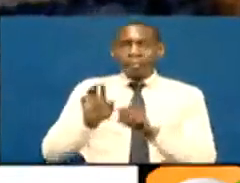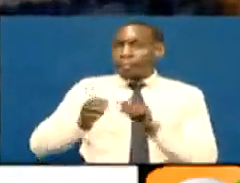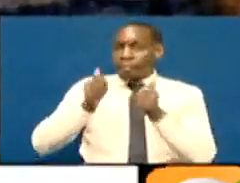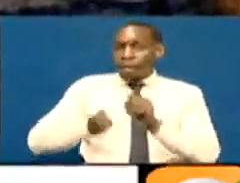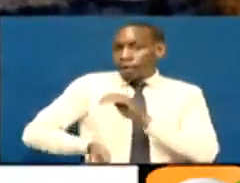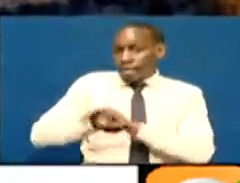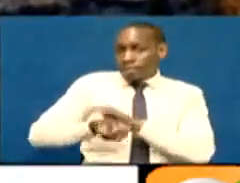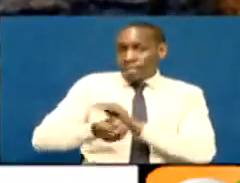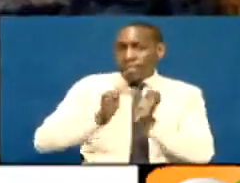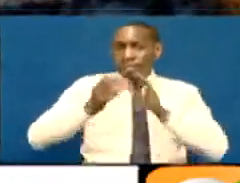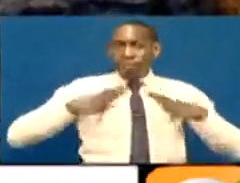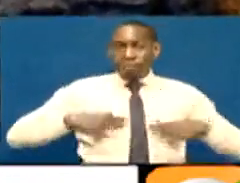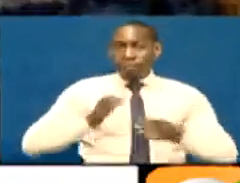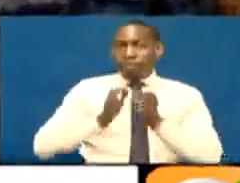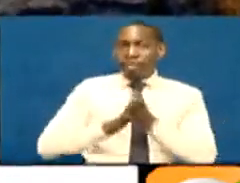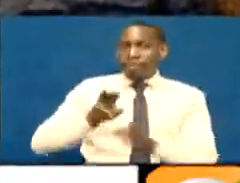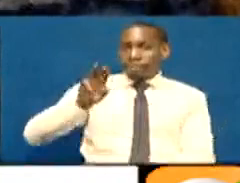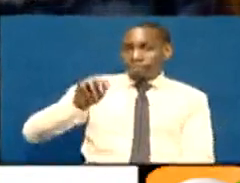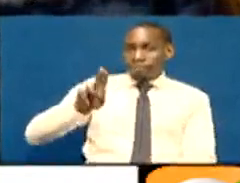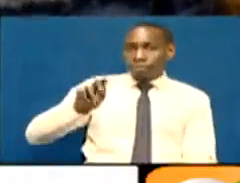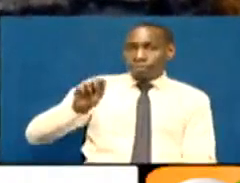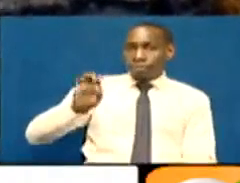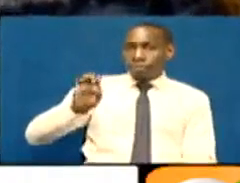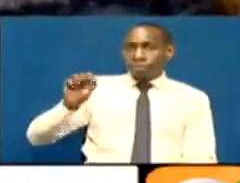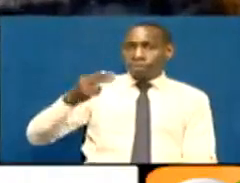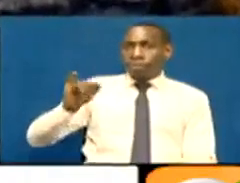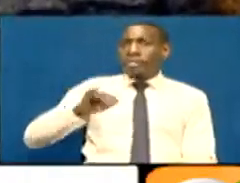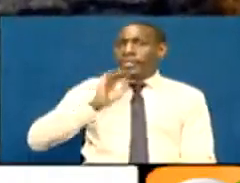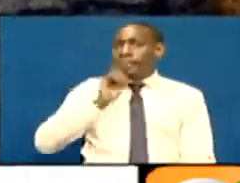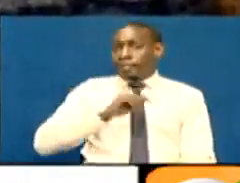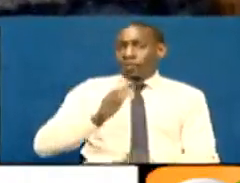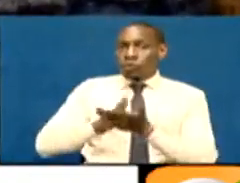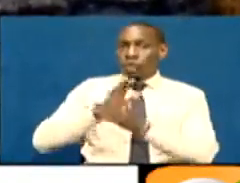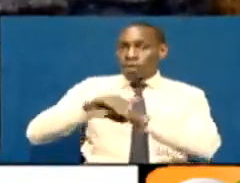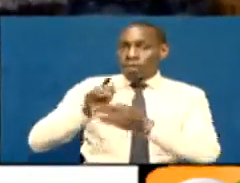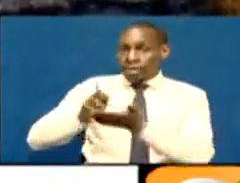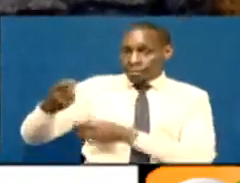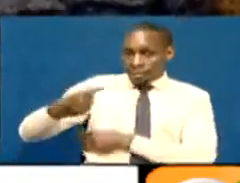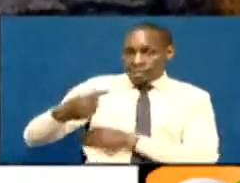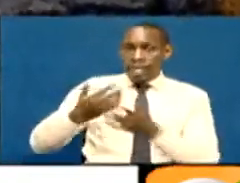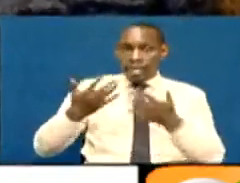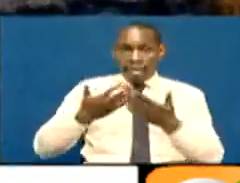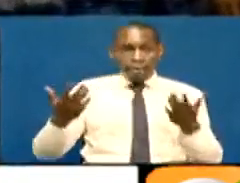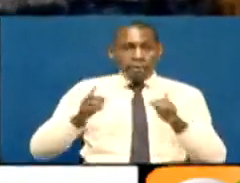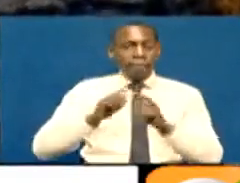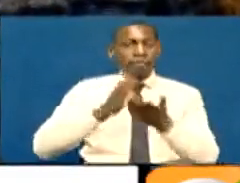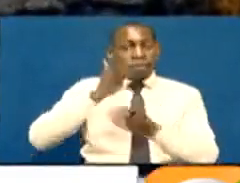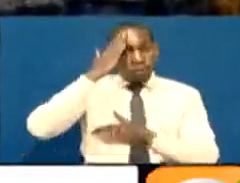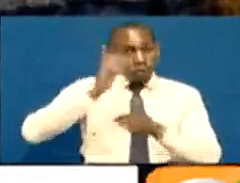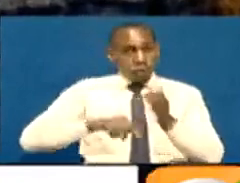Hajaelezea Wakenya kama mteshi akifa alikuwa amepata mali yake, lakini